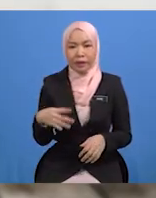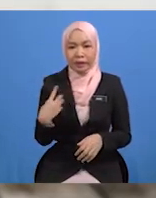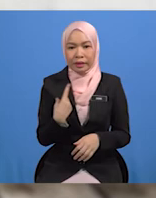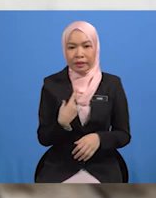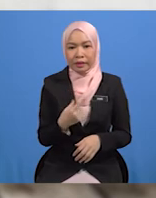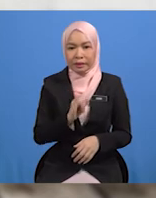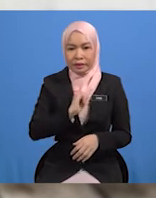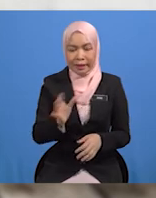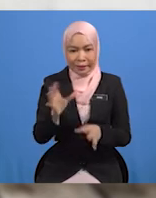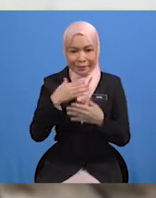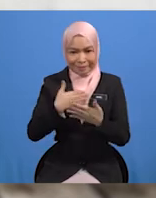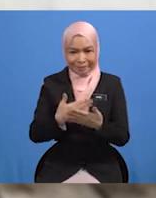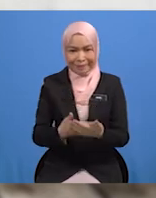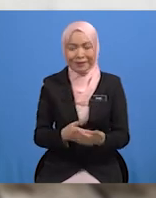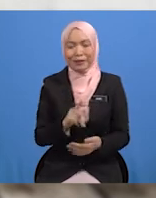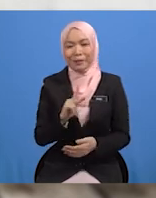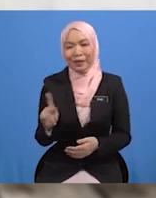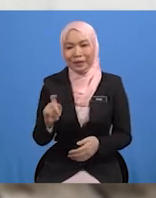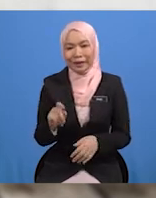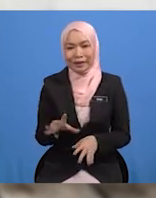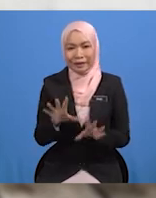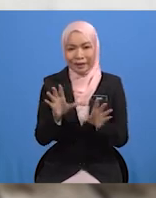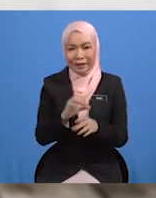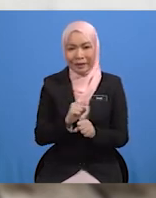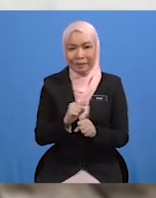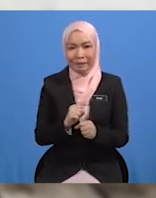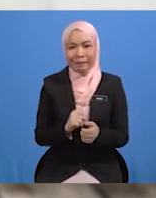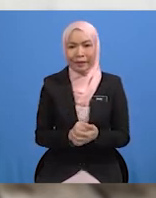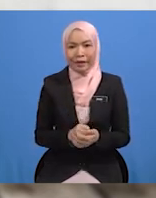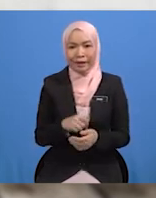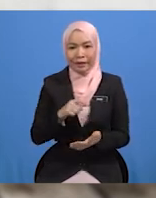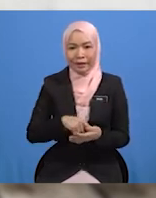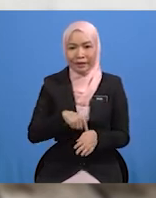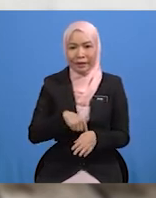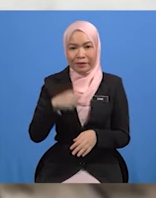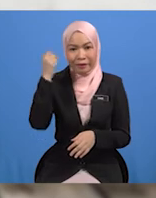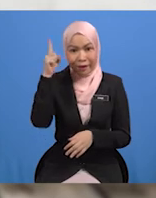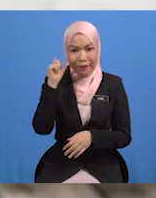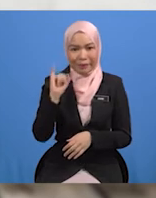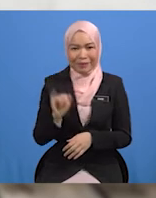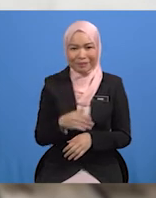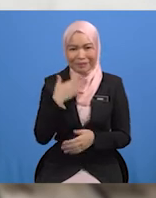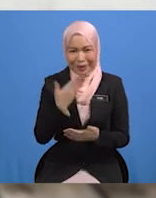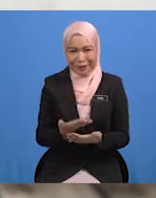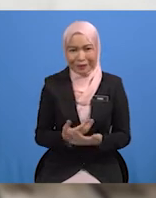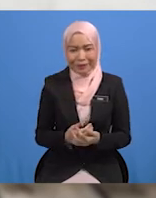dapat dimanfaatkan sebaik-baiknya. Sekian, terima kasih.